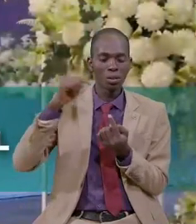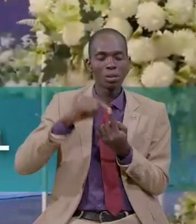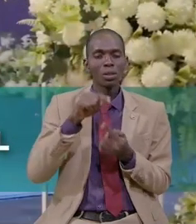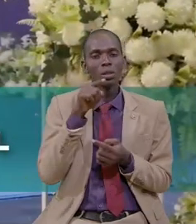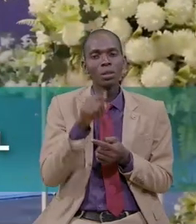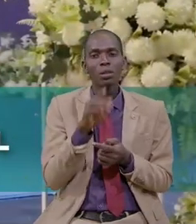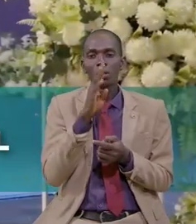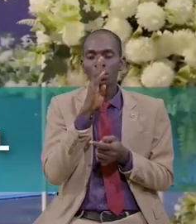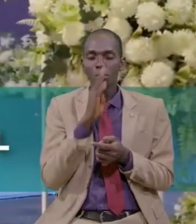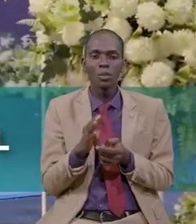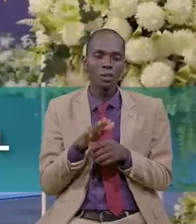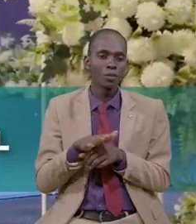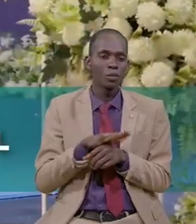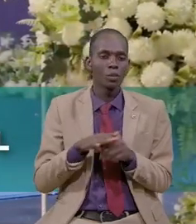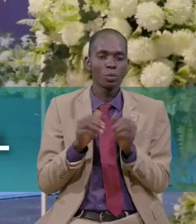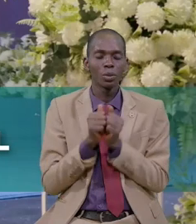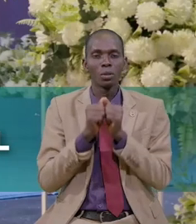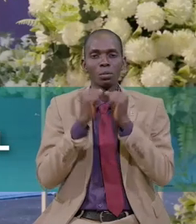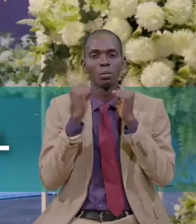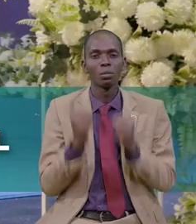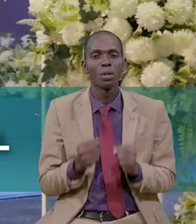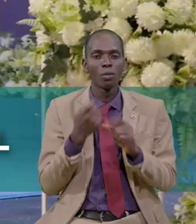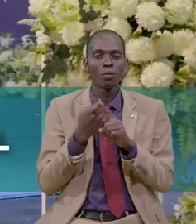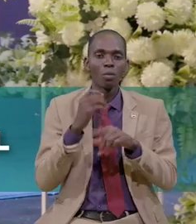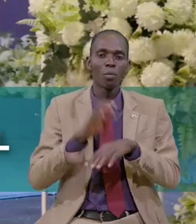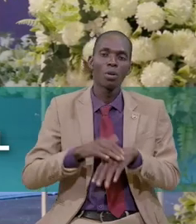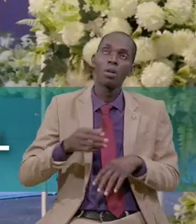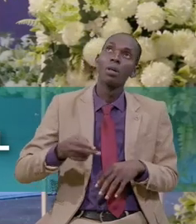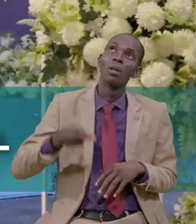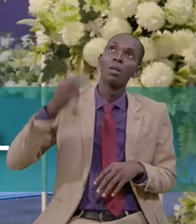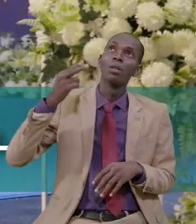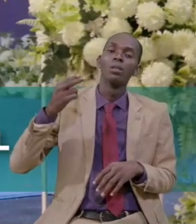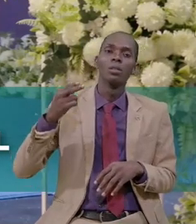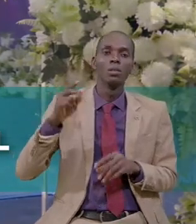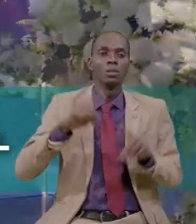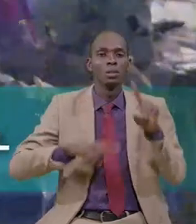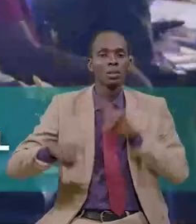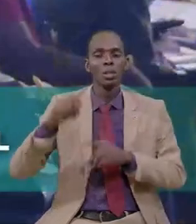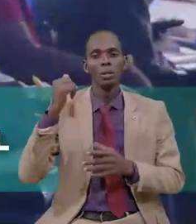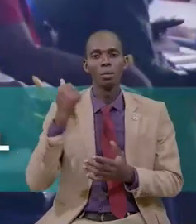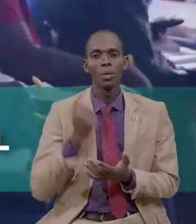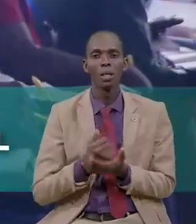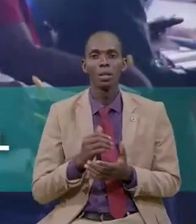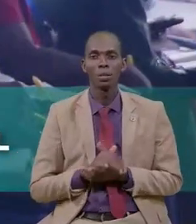soyez revêtus de la puissance d'en haut. Quelqu'un dit amen.